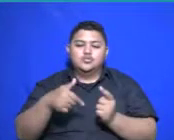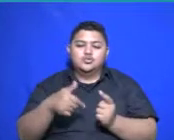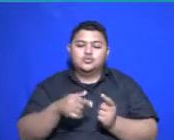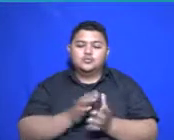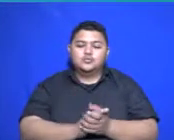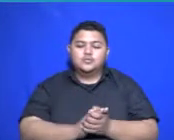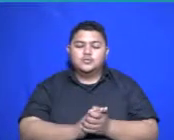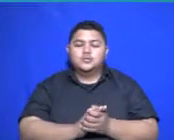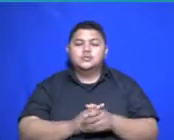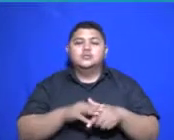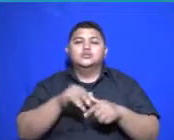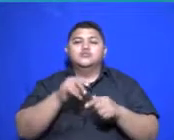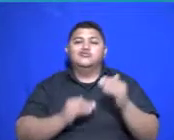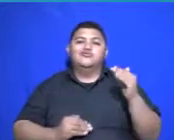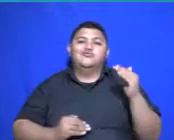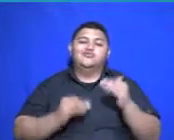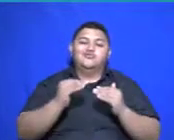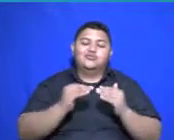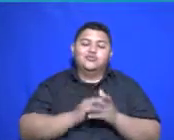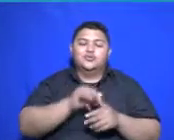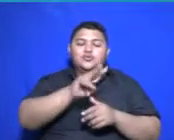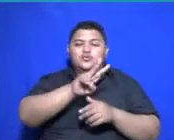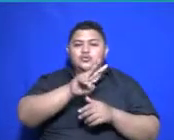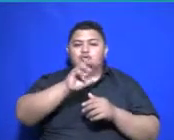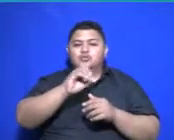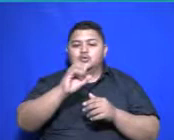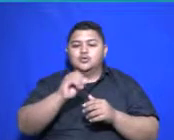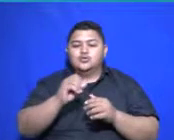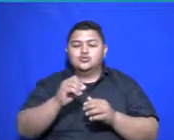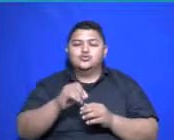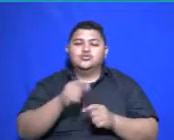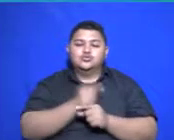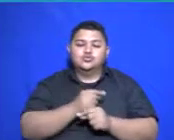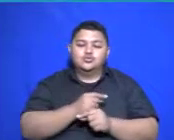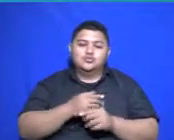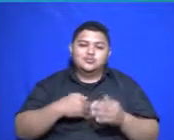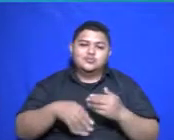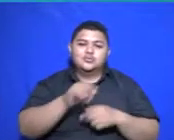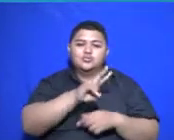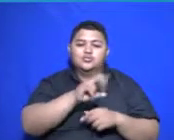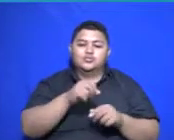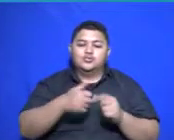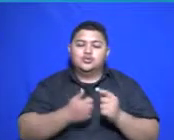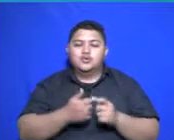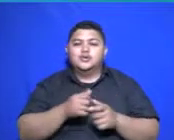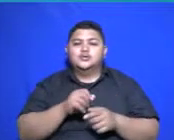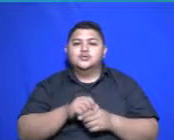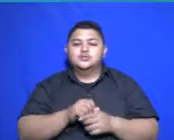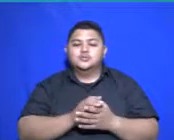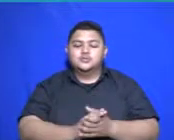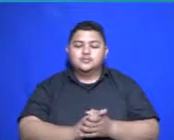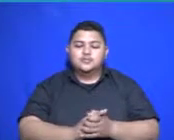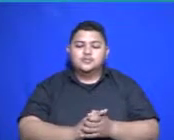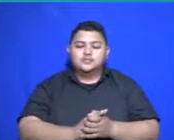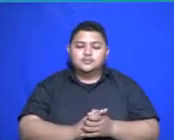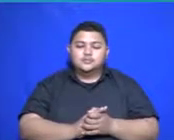mengalami kenaikan yang sangat besar, yaitu ada 200 guru yang dikirim dari 2016 dan 64,